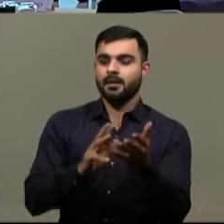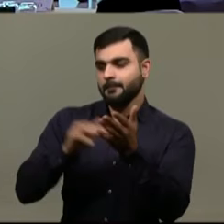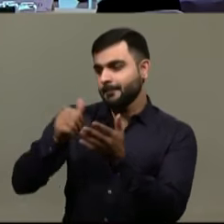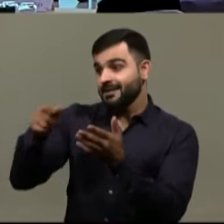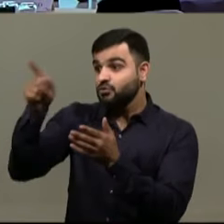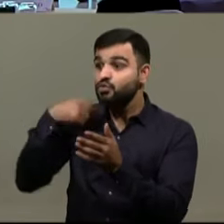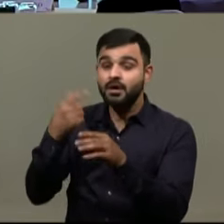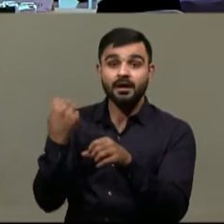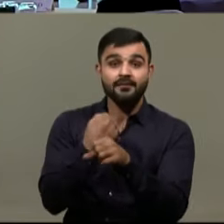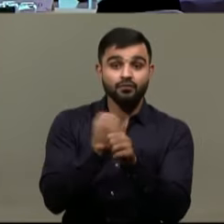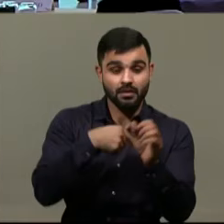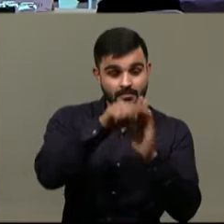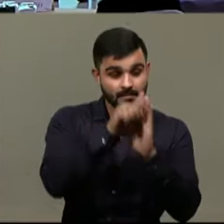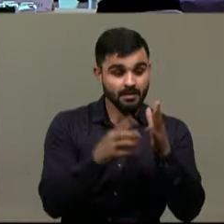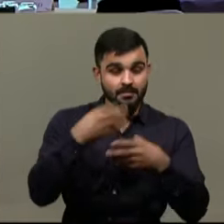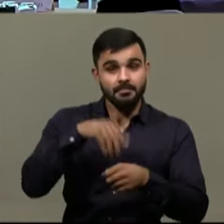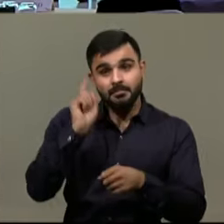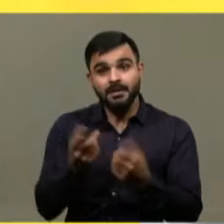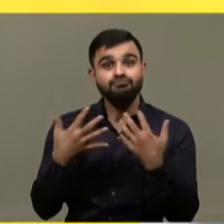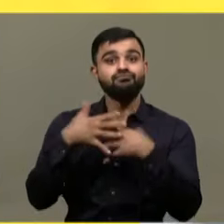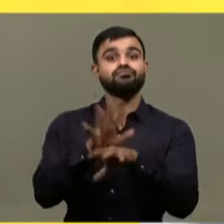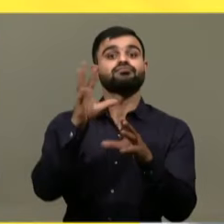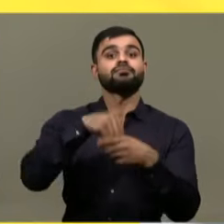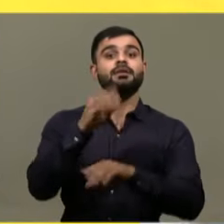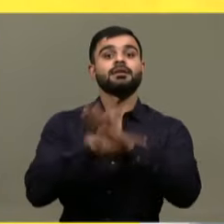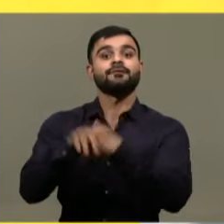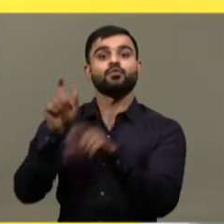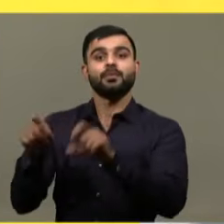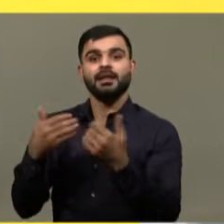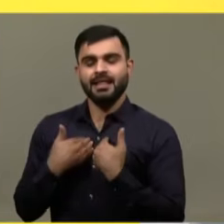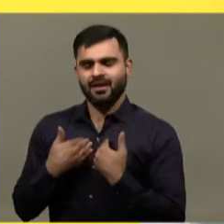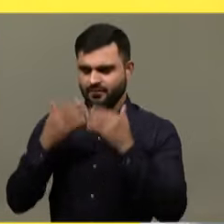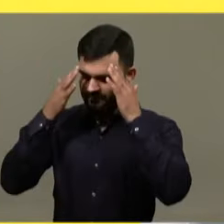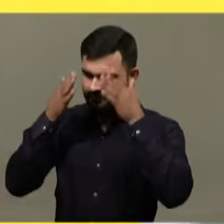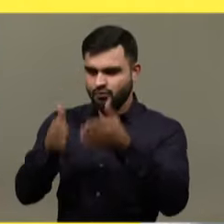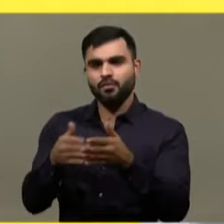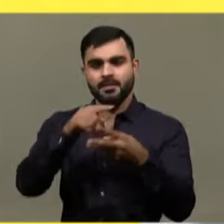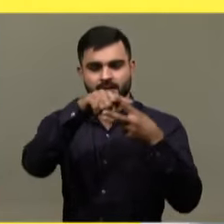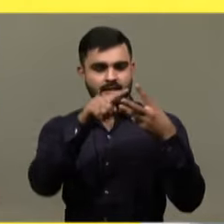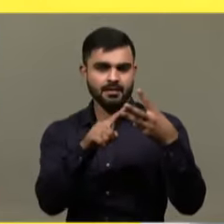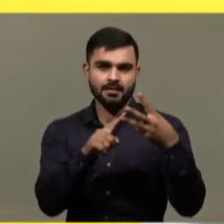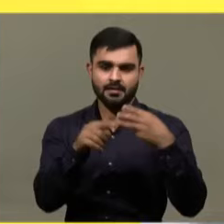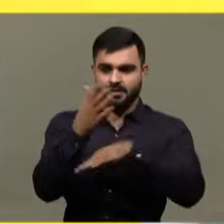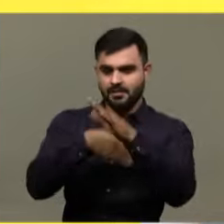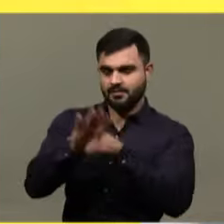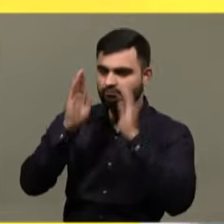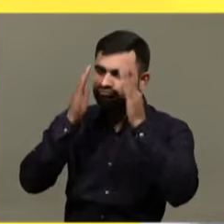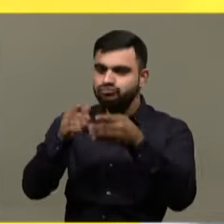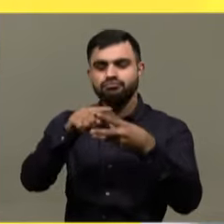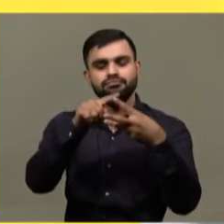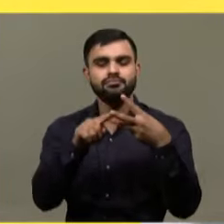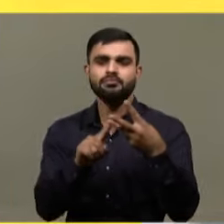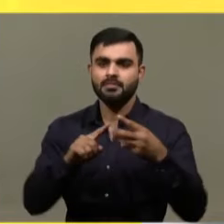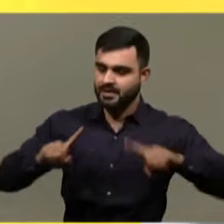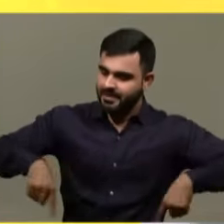बनाते हैं दे नीड टू इवॉल्व पीपल विद डिसेबिलिटी अभी भी हमारा ध्यान सिर्फ तीन मेजर विकलांगता के ऊपर है